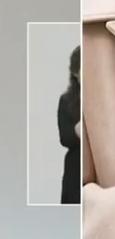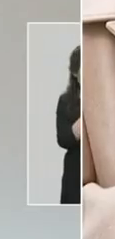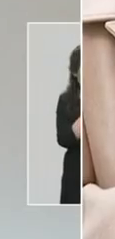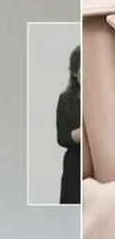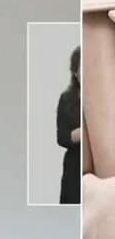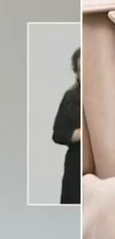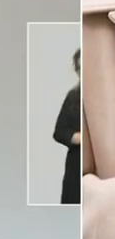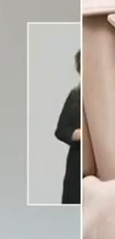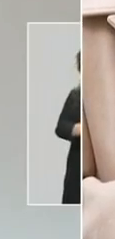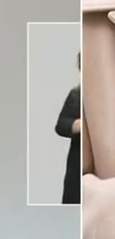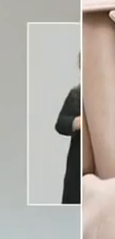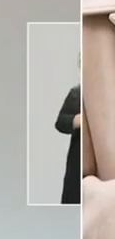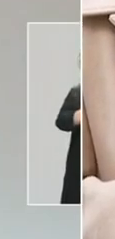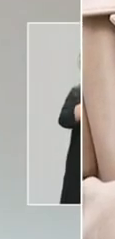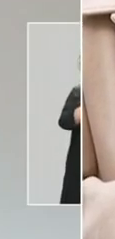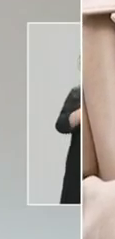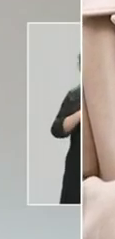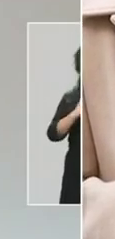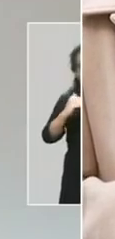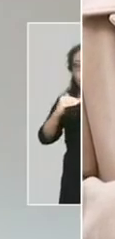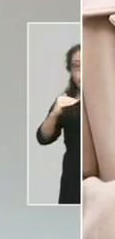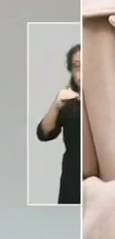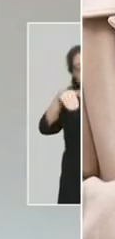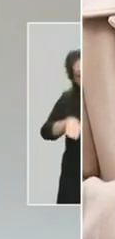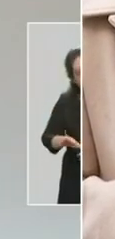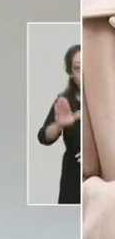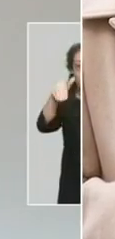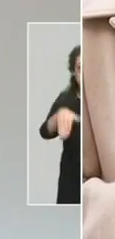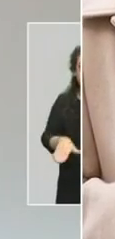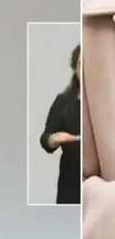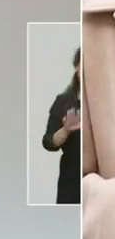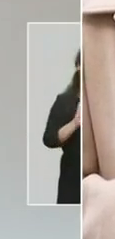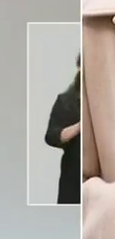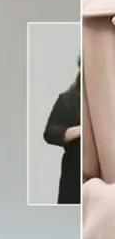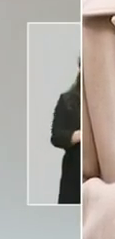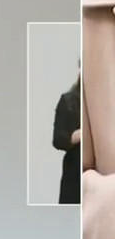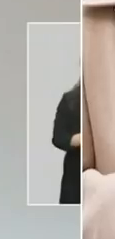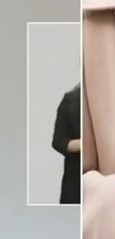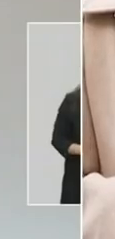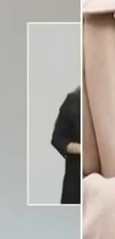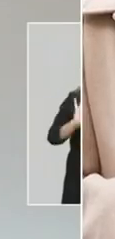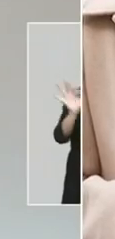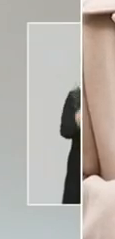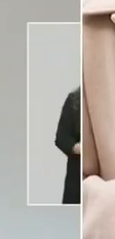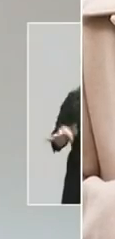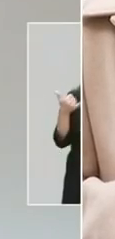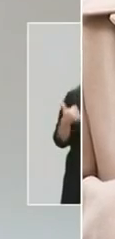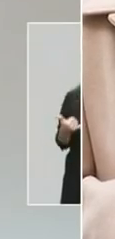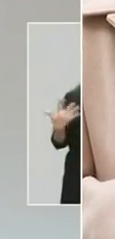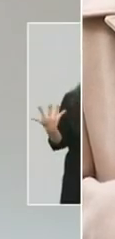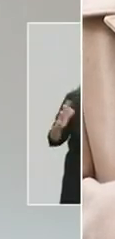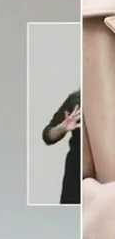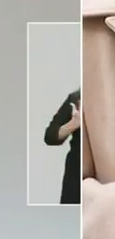responsables politiques le demandent. Aujourd'hui, sauf prescription évidemment médicale et symptômes, eh bien ces tests